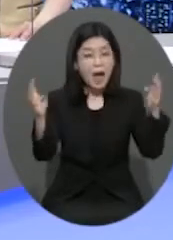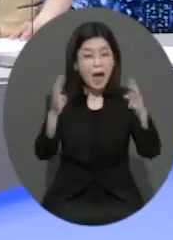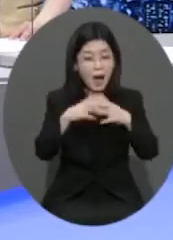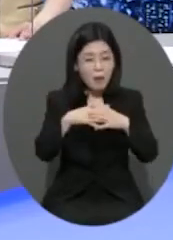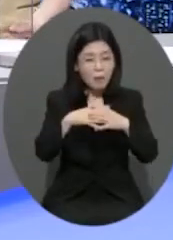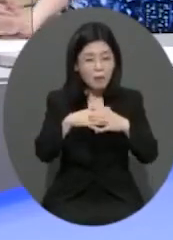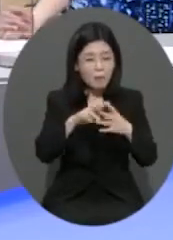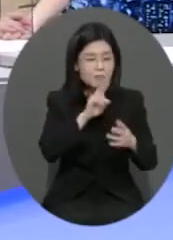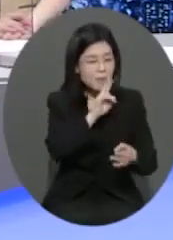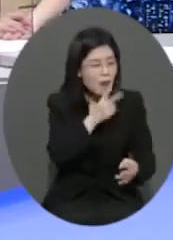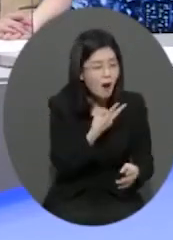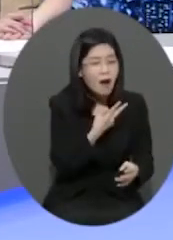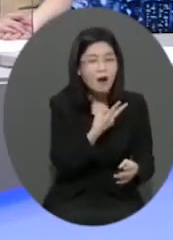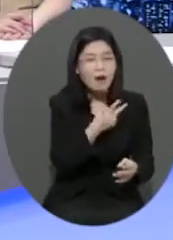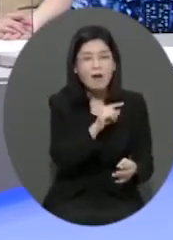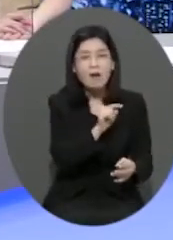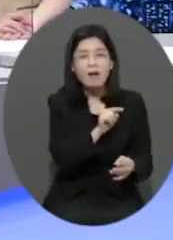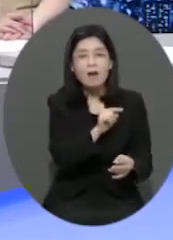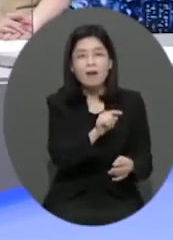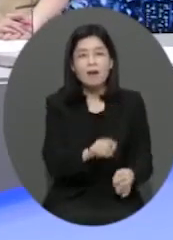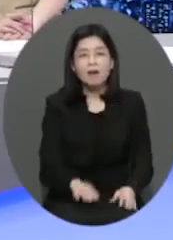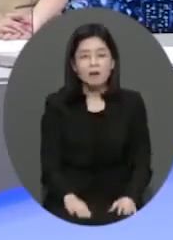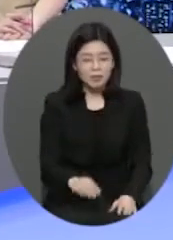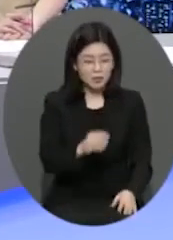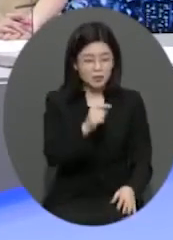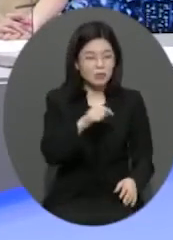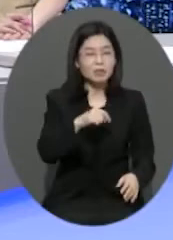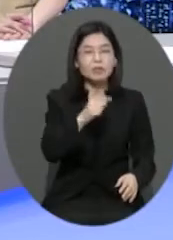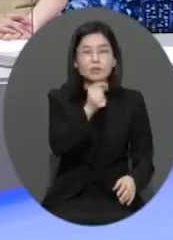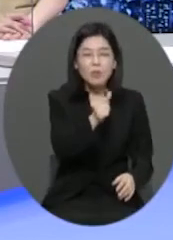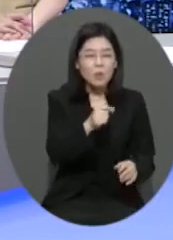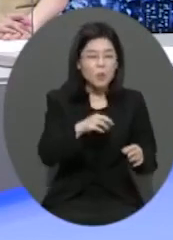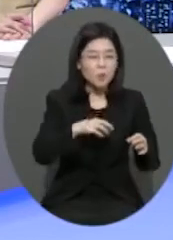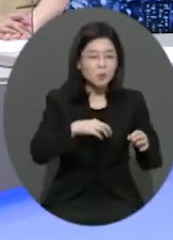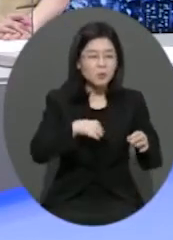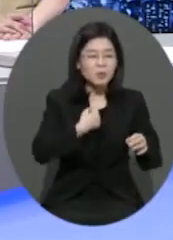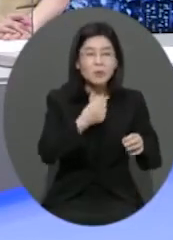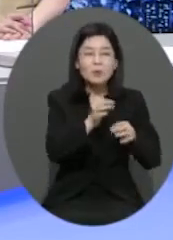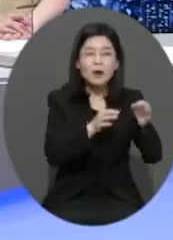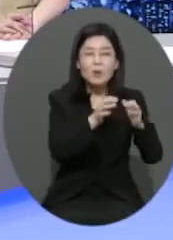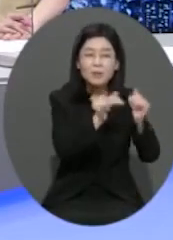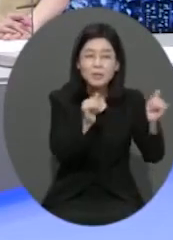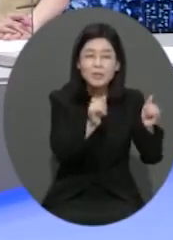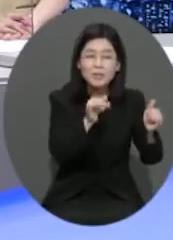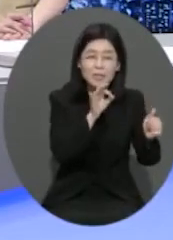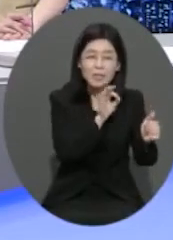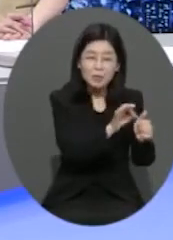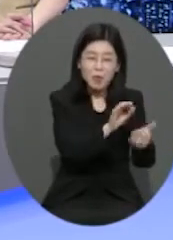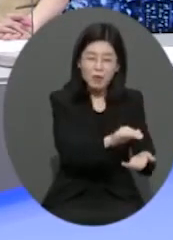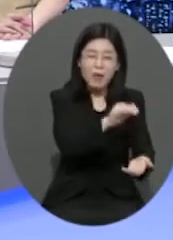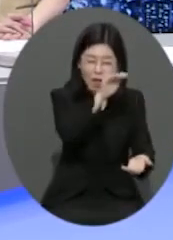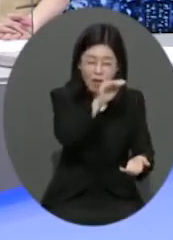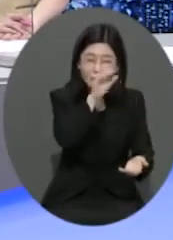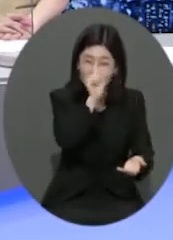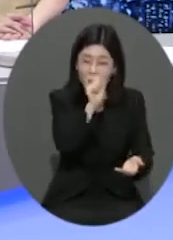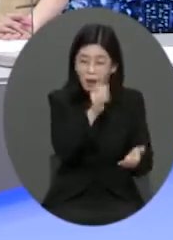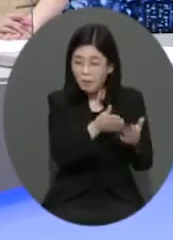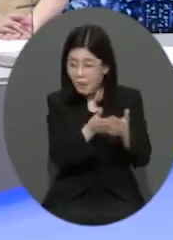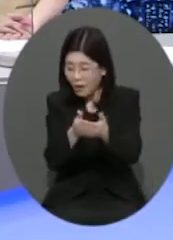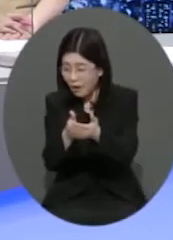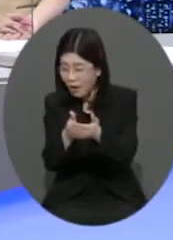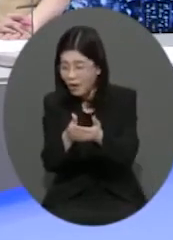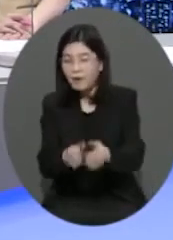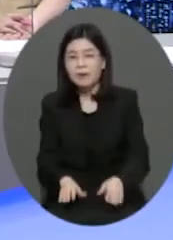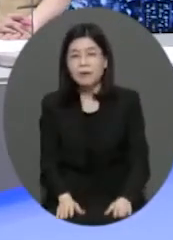자영업자의 두텁게 지원을 하자 이런 입장이고 이제 그 민주당은 전국민이 재난 지원금 밀도 이제 압박할 상황이 거